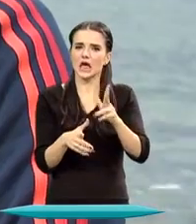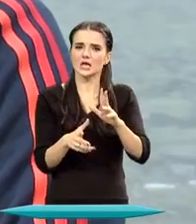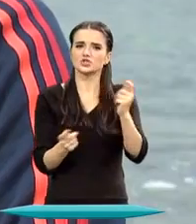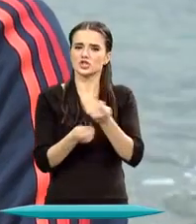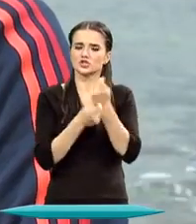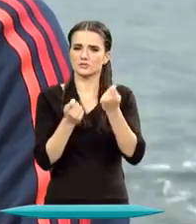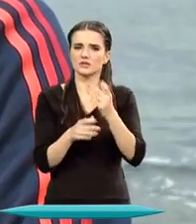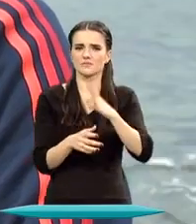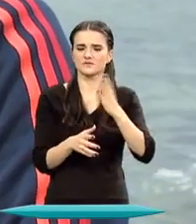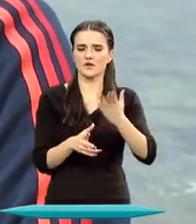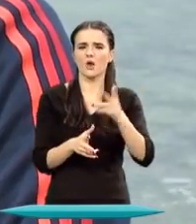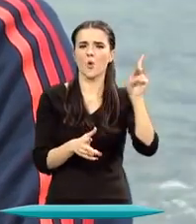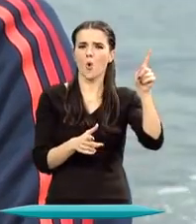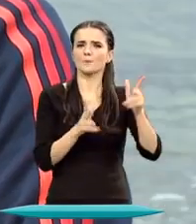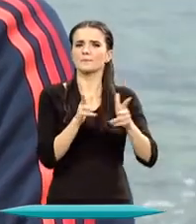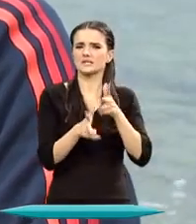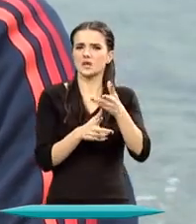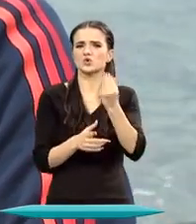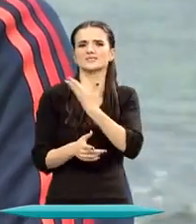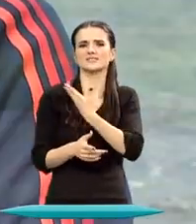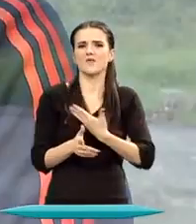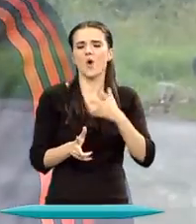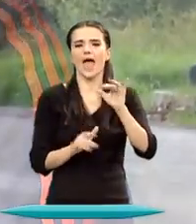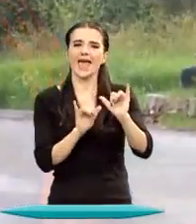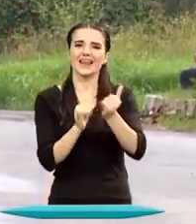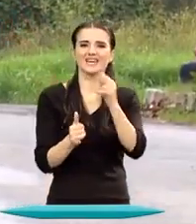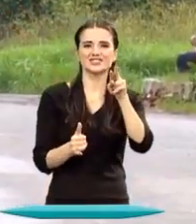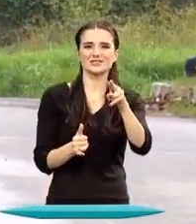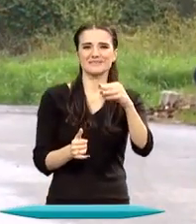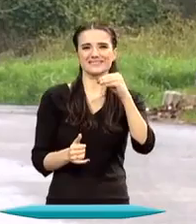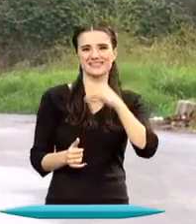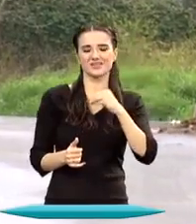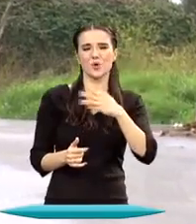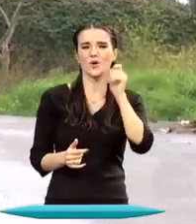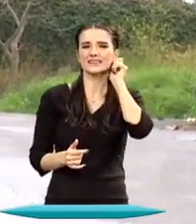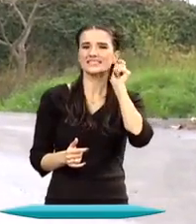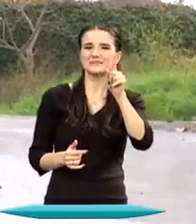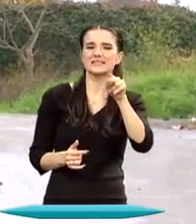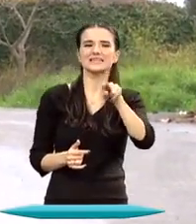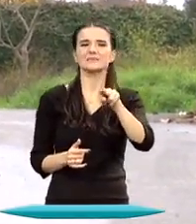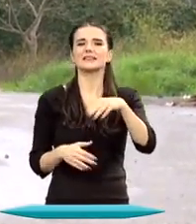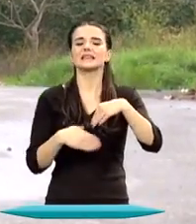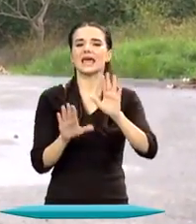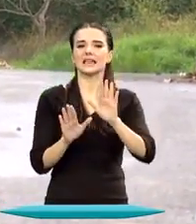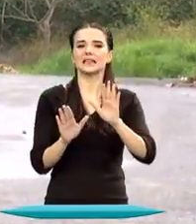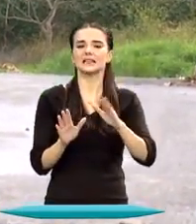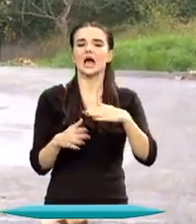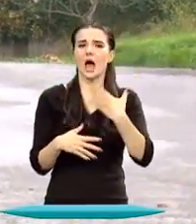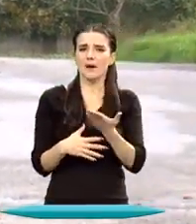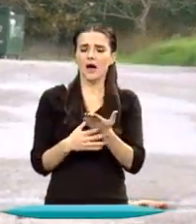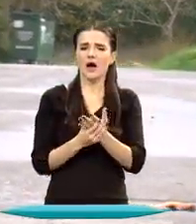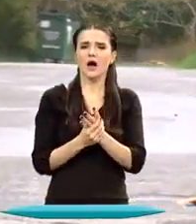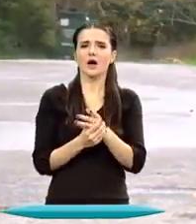Bisikletle ilgili çalışmalarımız var. Bisikleti çok seviyor. Bir eğlence olarak görüyor onu. Yani o disiplinden biraz uzaklaştırıyor. Ama